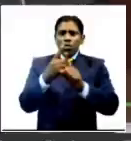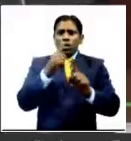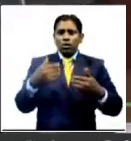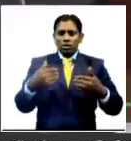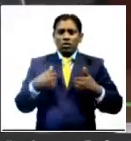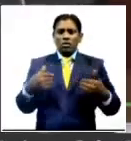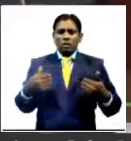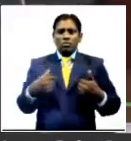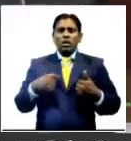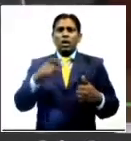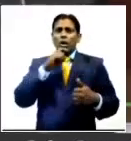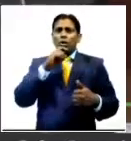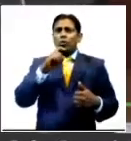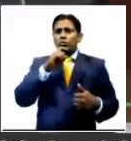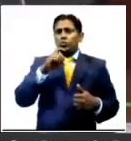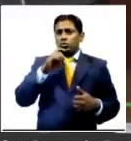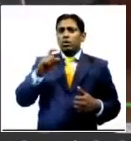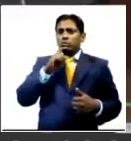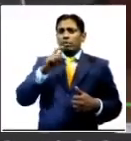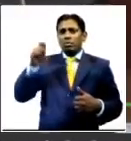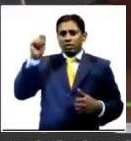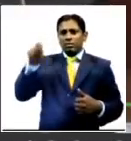එපා. ඕන තීන්දුවක් දෙන්න කියලා කිව්වේ නැද්ද?